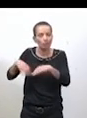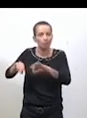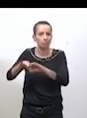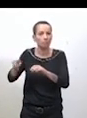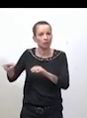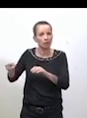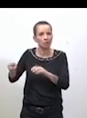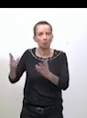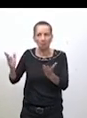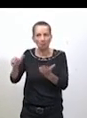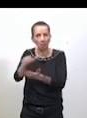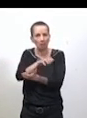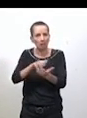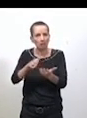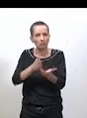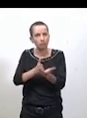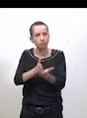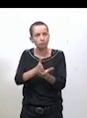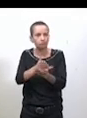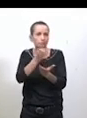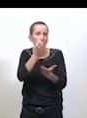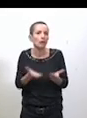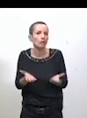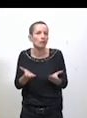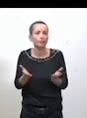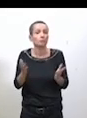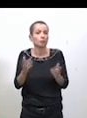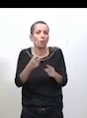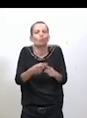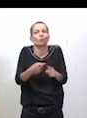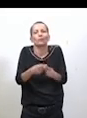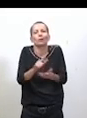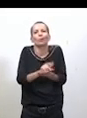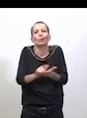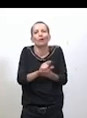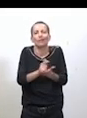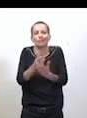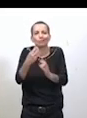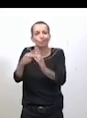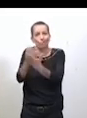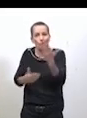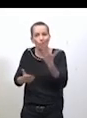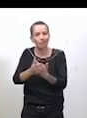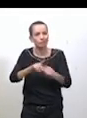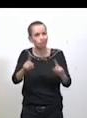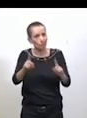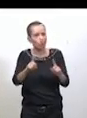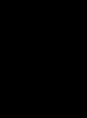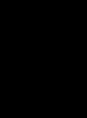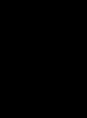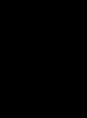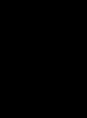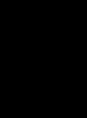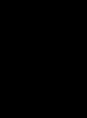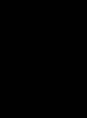plutôt bien sorti. Donc les monnaies locales ne vont pas remplacer l'euro, elles vont simplement renforcer l'euro.